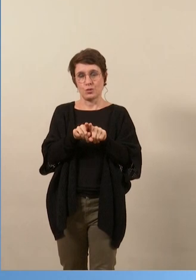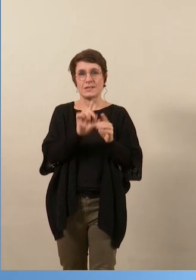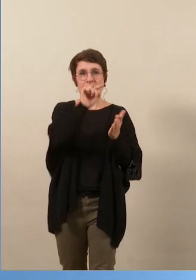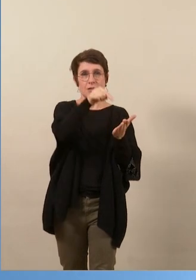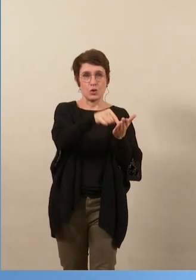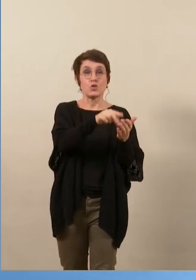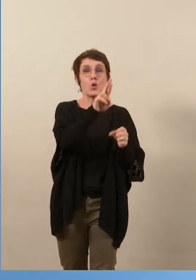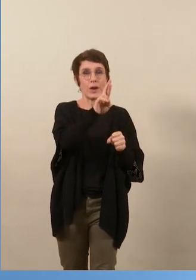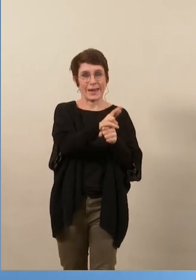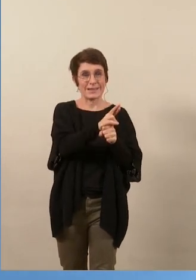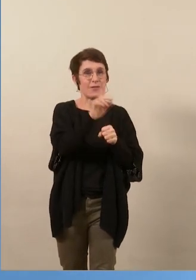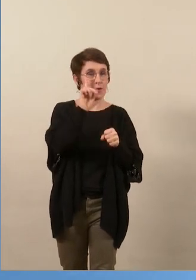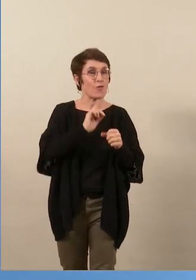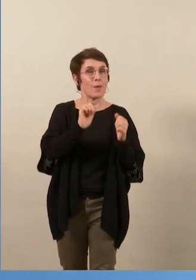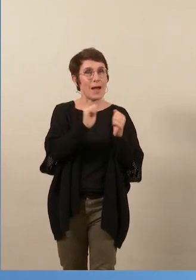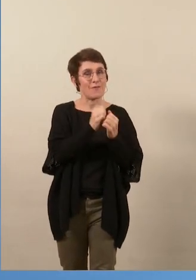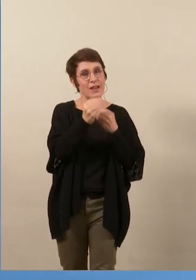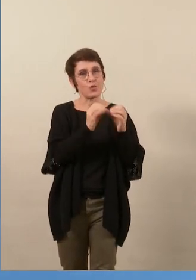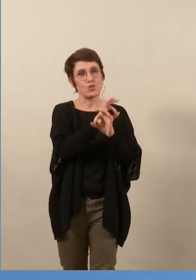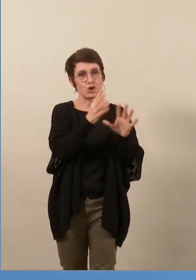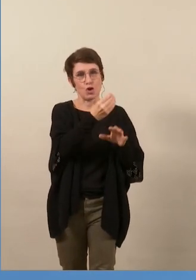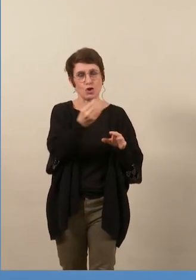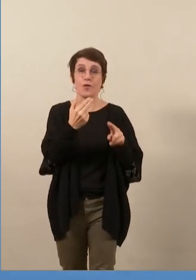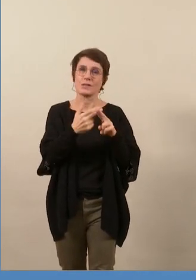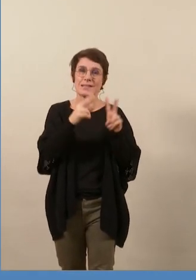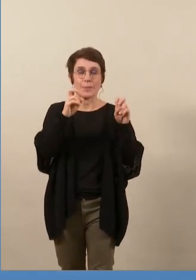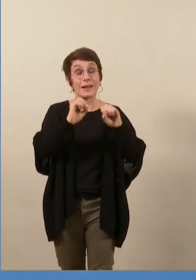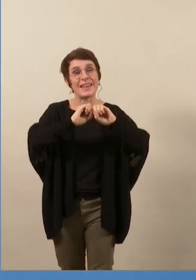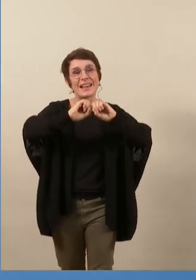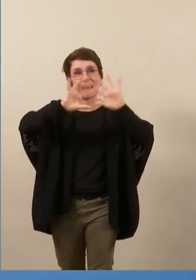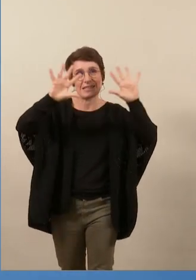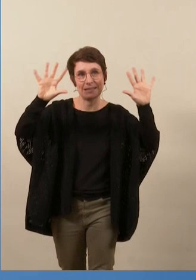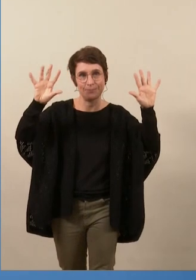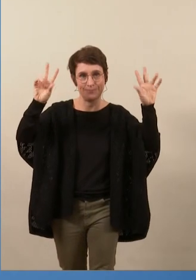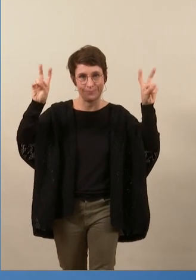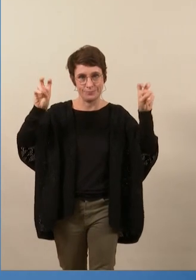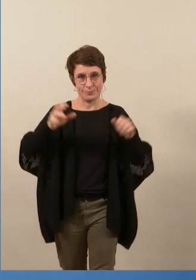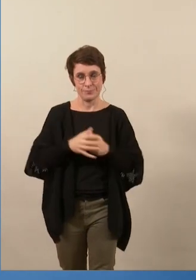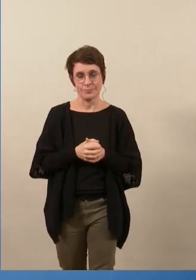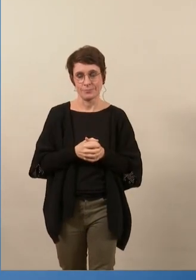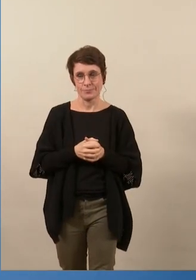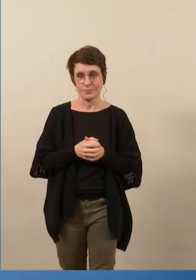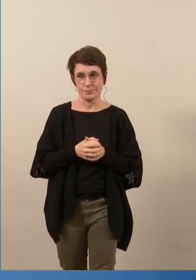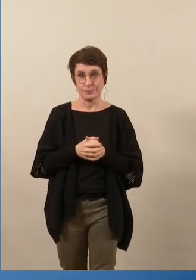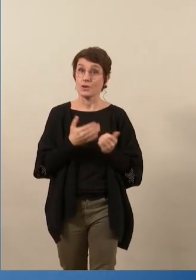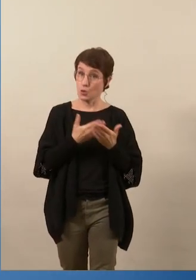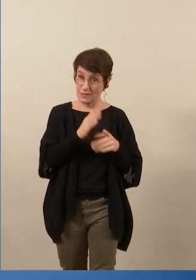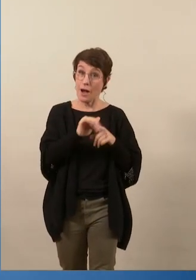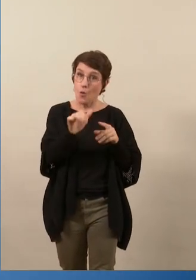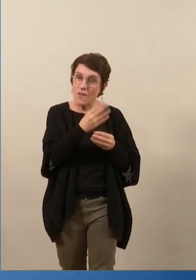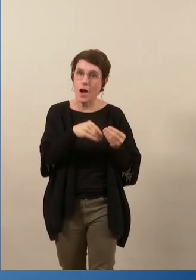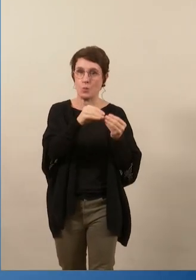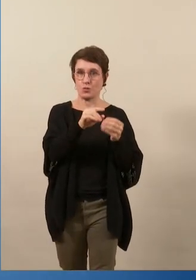réservé aux femmes avec ou sans enfants les éclaircis euh voilà donc c'est quelque chose qu'on fait en